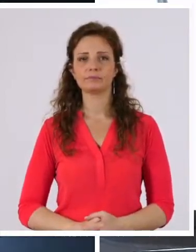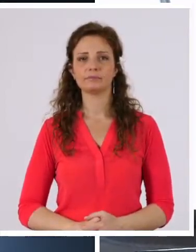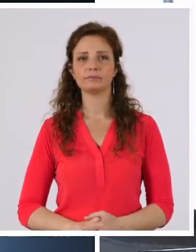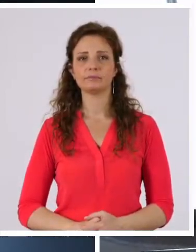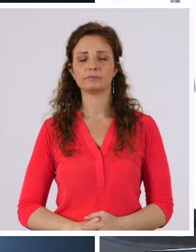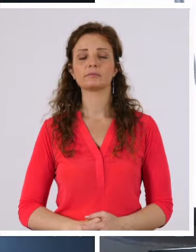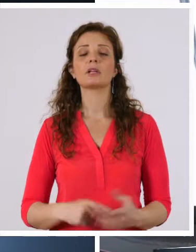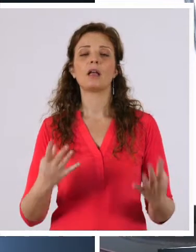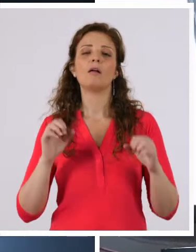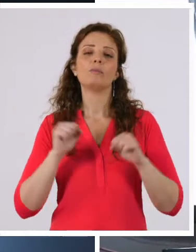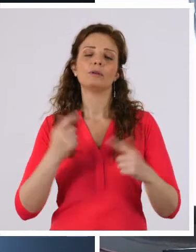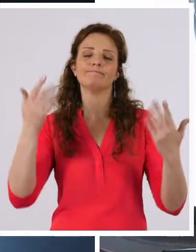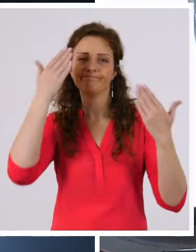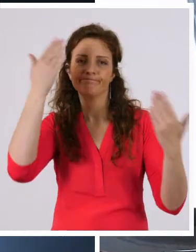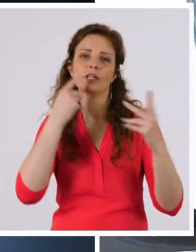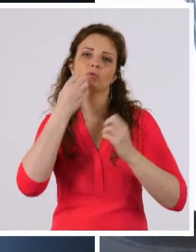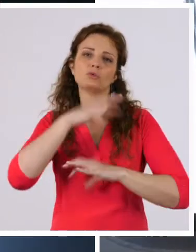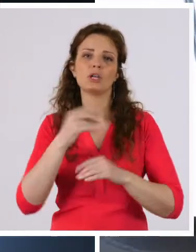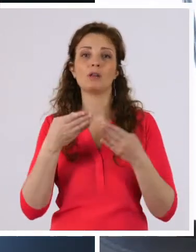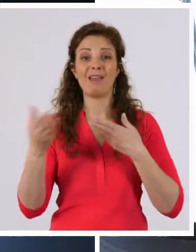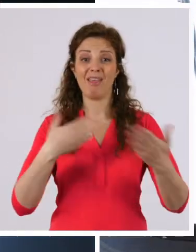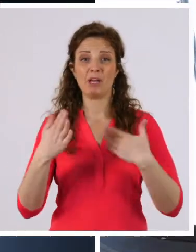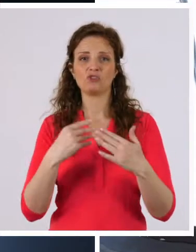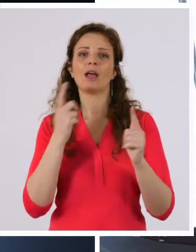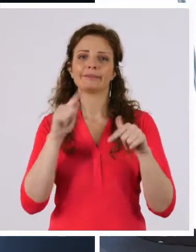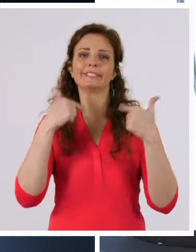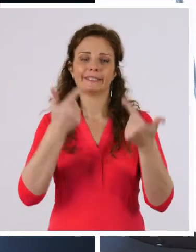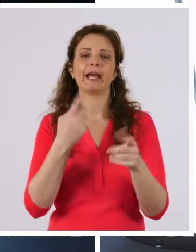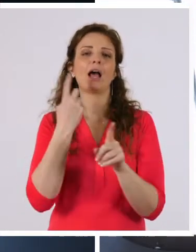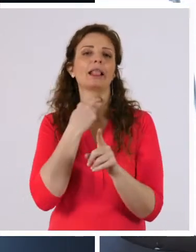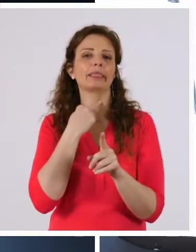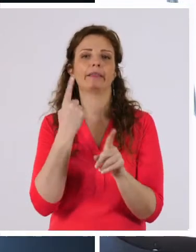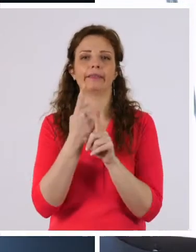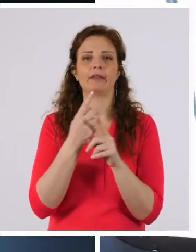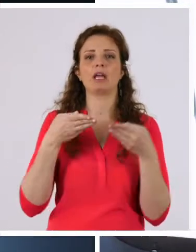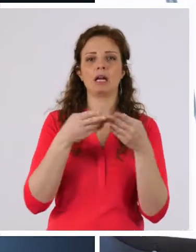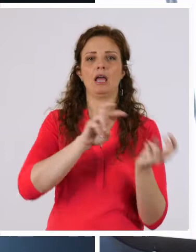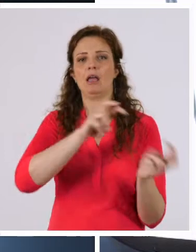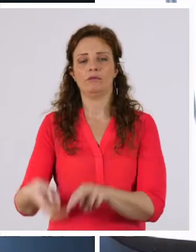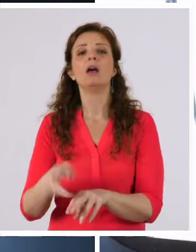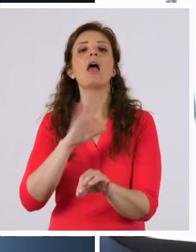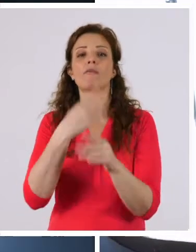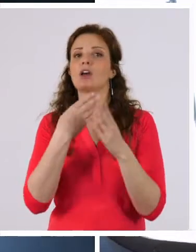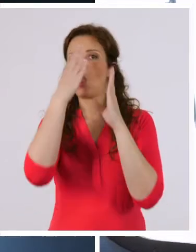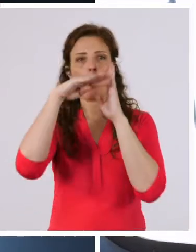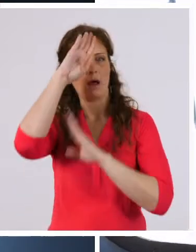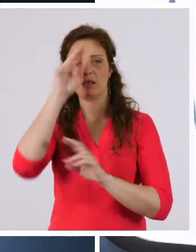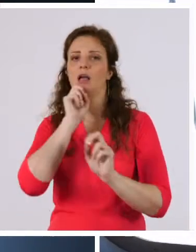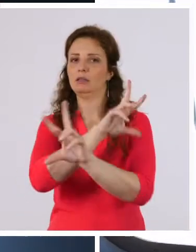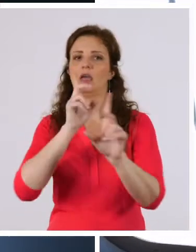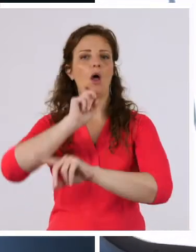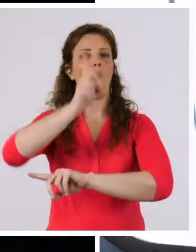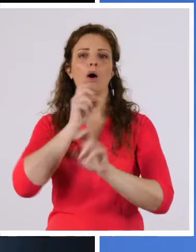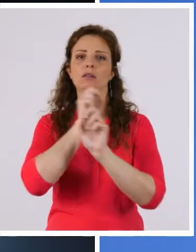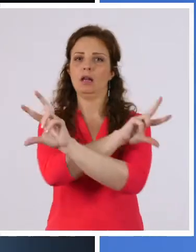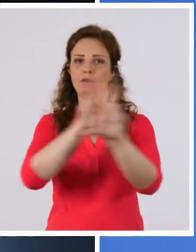Qualora l'emergenza imponga l'abbandono della nave, l'ordine verrà dato a viva voce dal comandante stesso attraverso la rete interfonica di